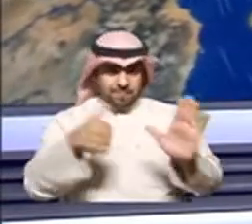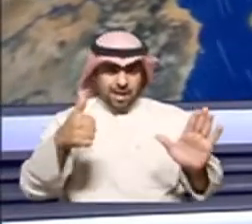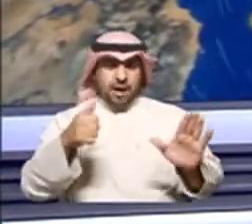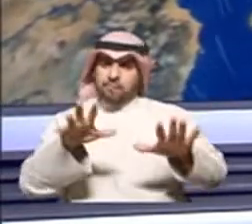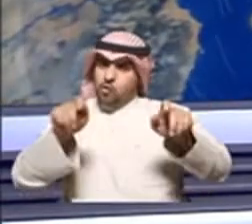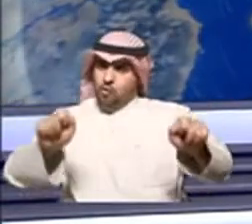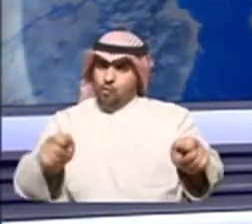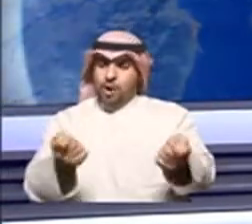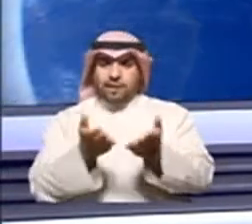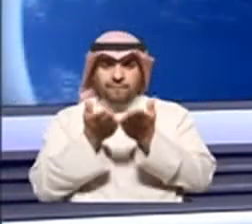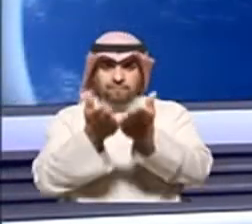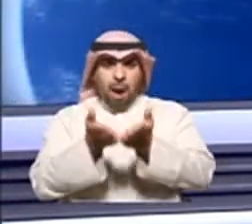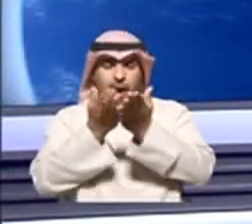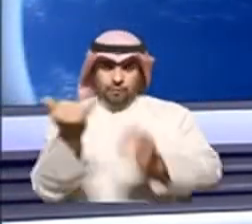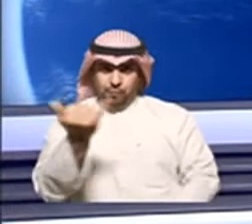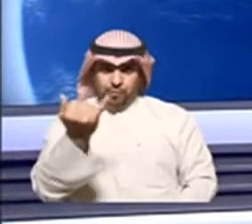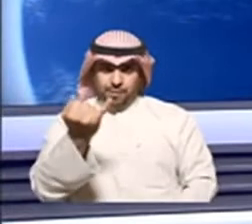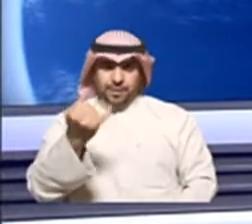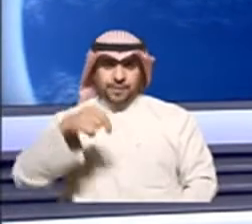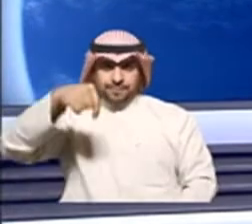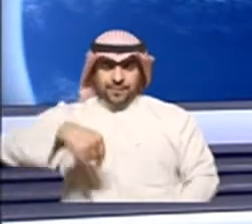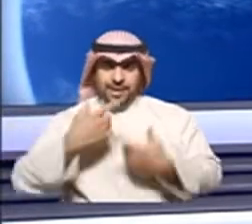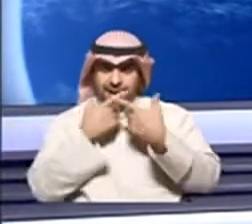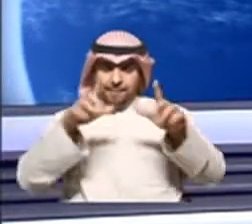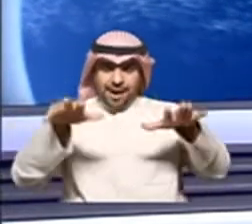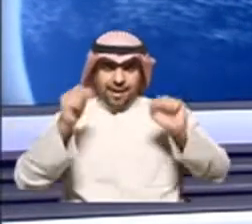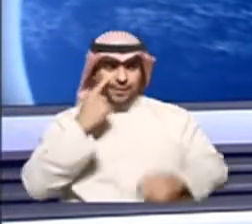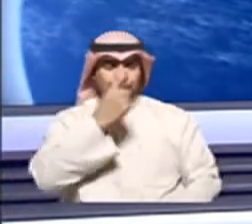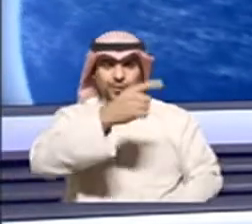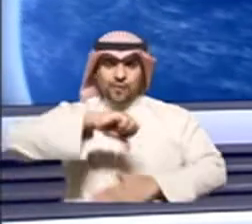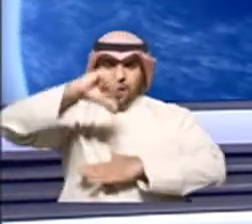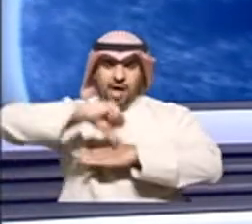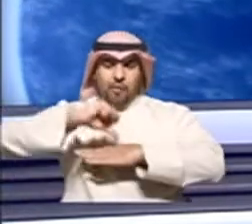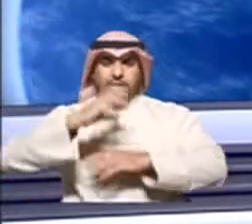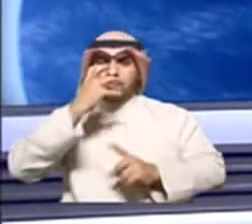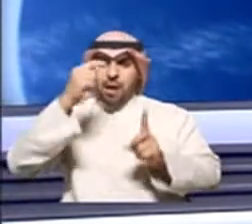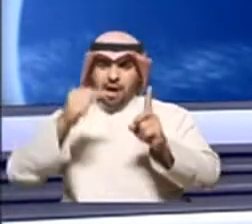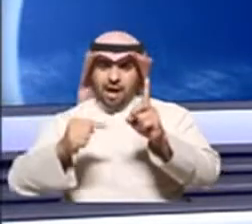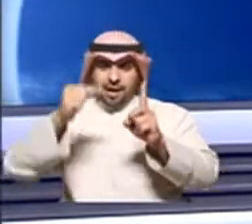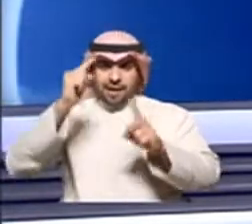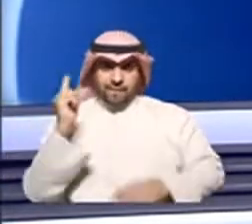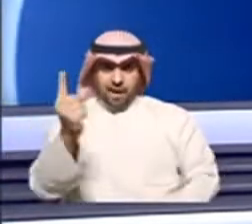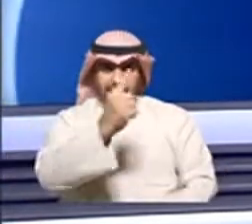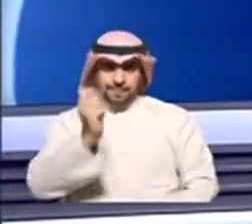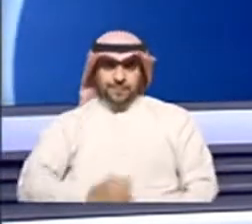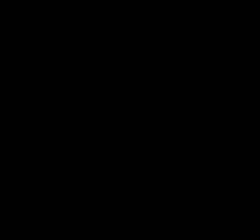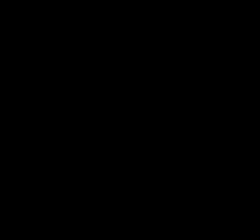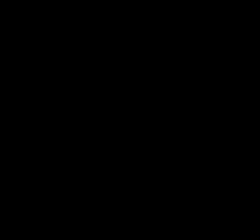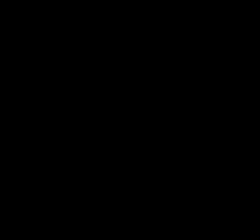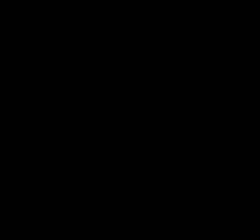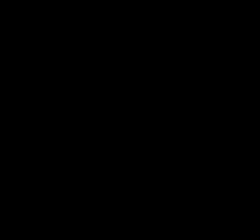نشاط بحري بإذن الله خلال الأيام القادمة. نشرتنا الجوية تنتهي، ولكن بعد درجات الحرارة للعواصم والمدن حول العالم.